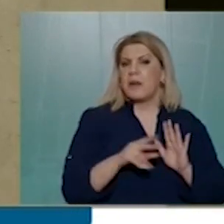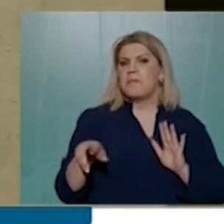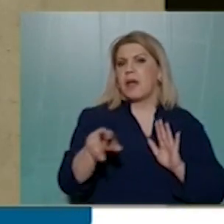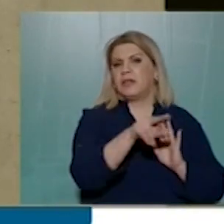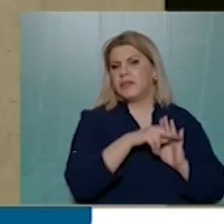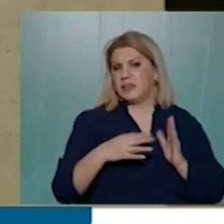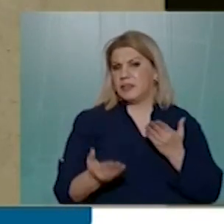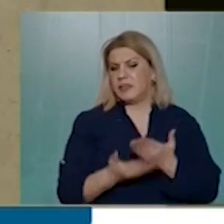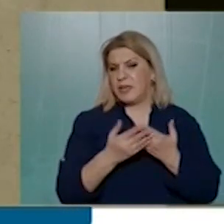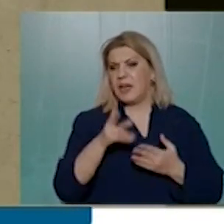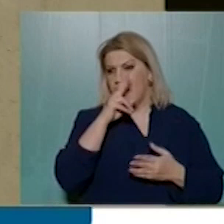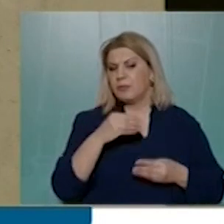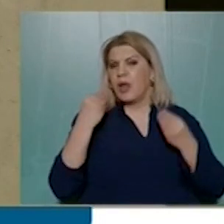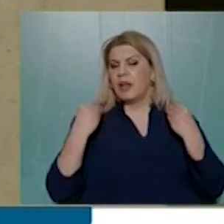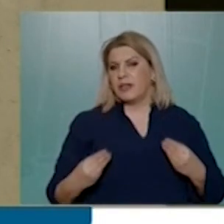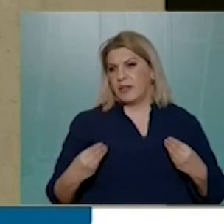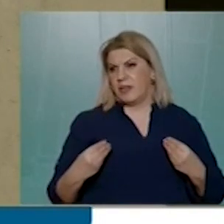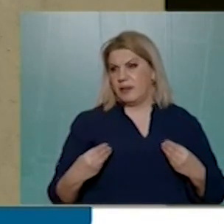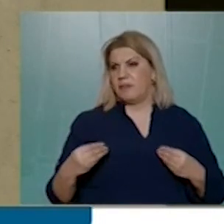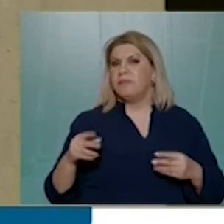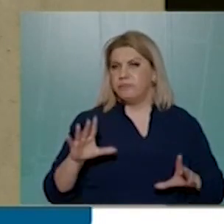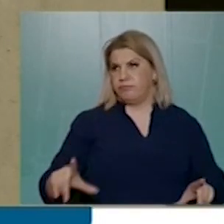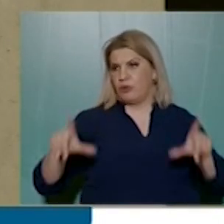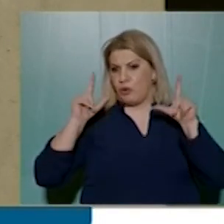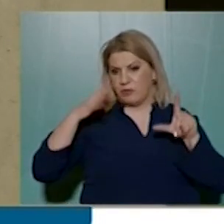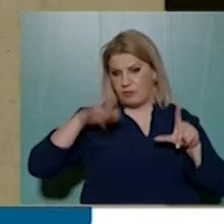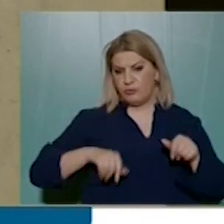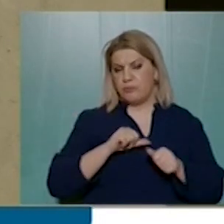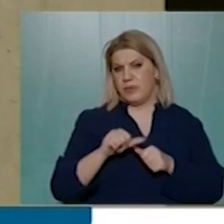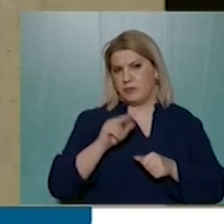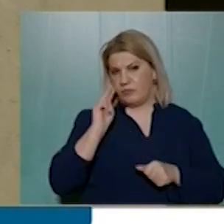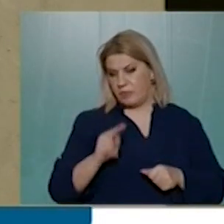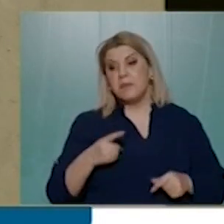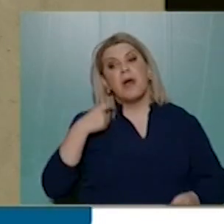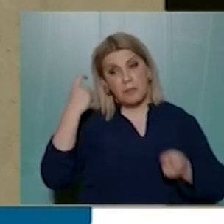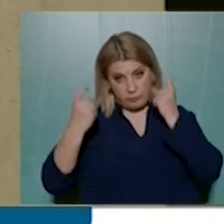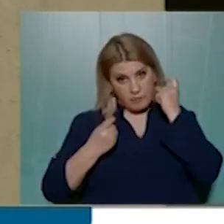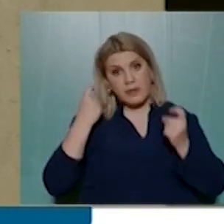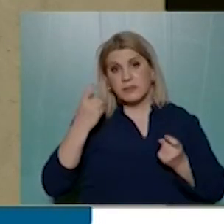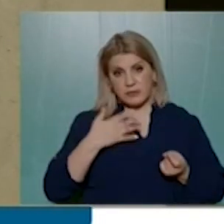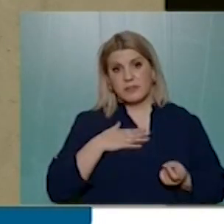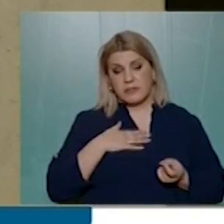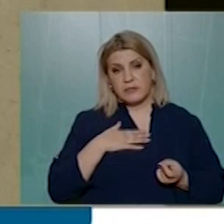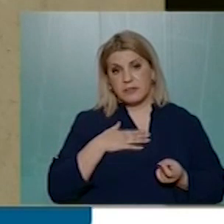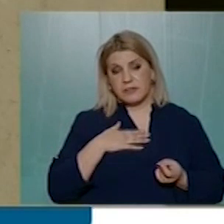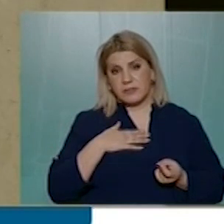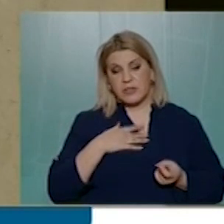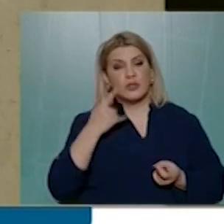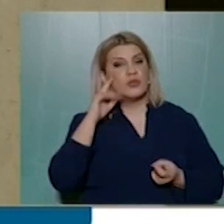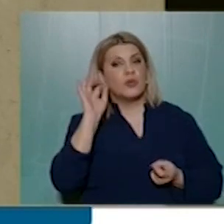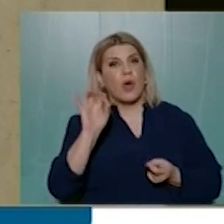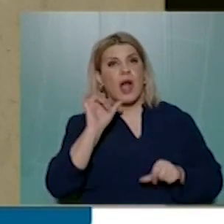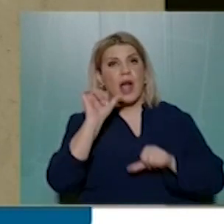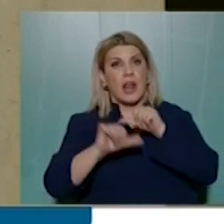αυτή η καλύτερη κατάσταση που τη βλέπουμε στην πόλη τους τελευταίους μήνες μας προβληματίζει για παράδειγμα η σκοπιμότητα της